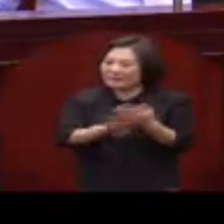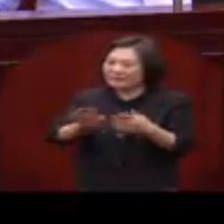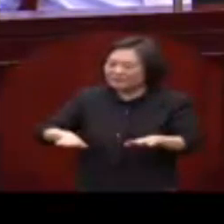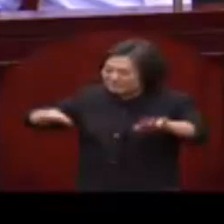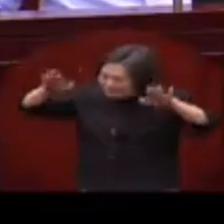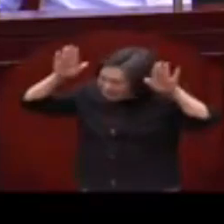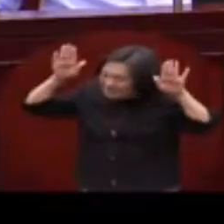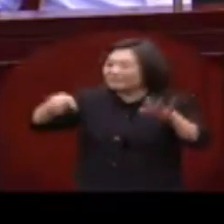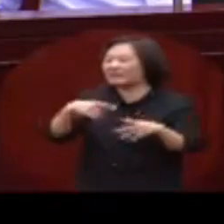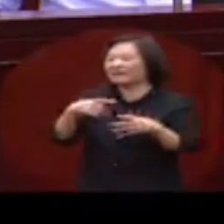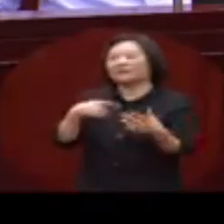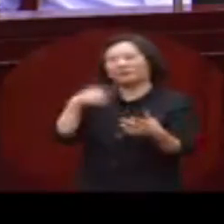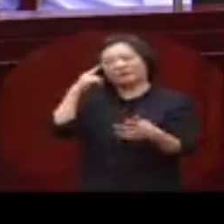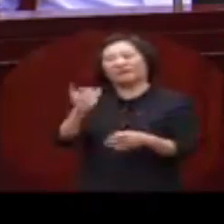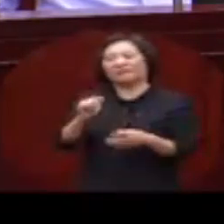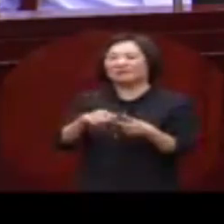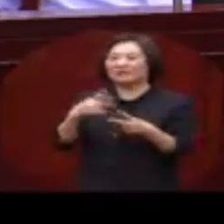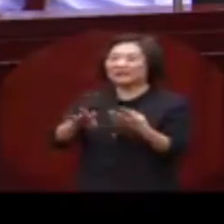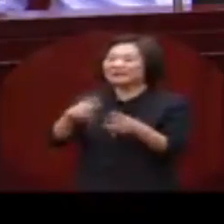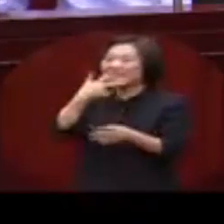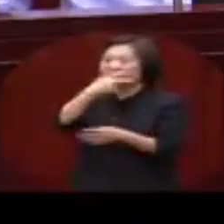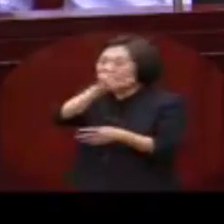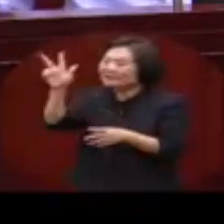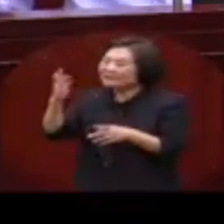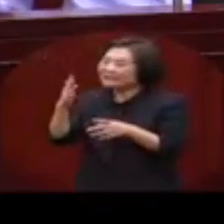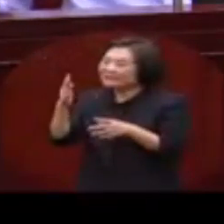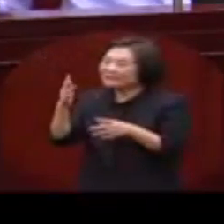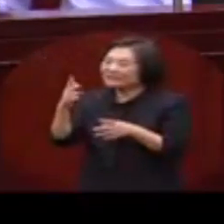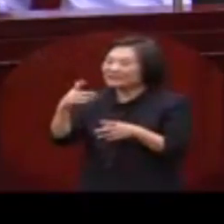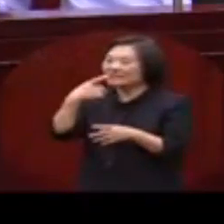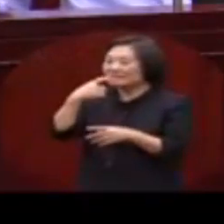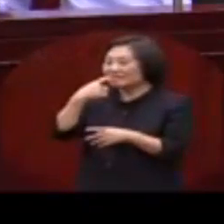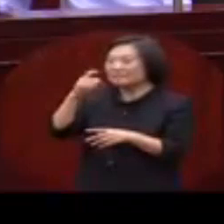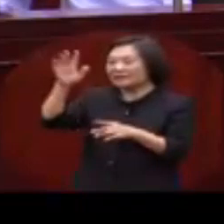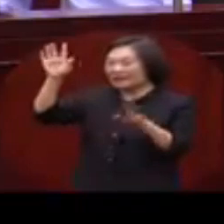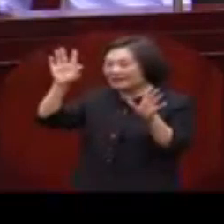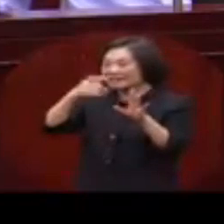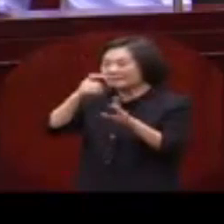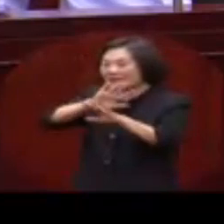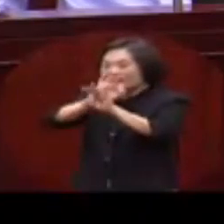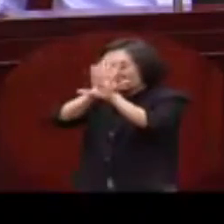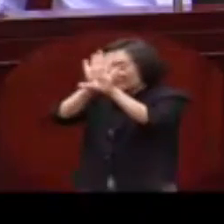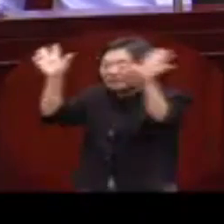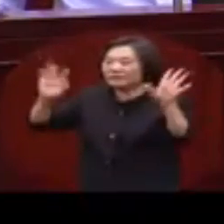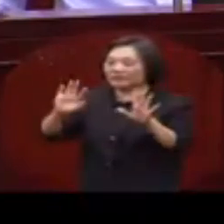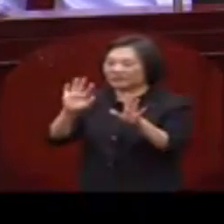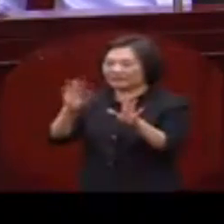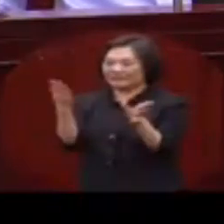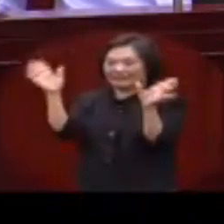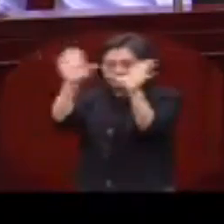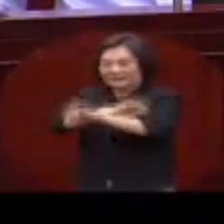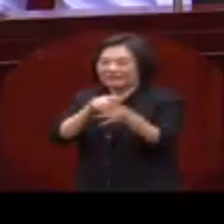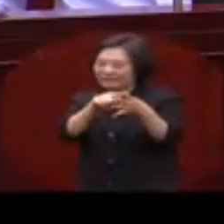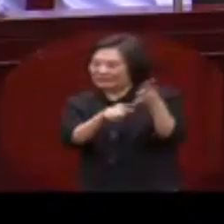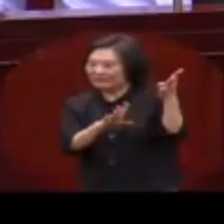之夜是跟华国的合作，这会继续做一样。白昼之夜今年是预计在内湖办，澳门希望一样，我